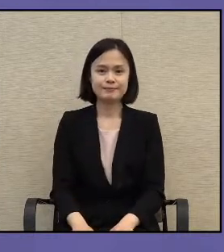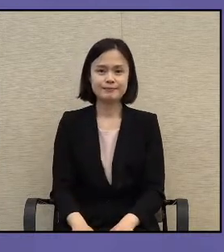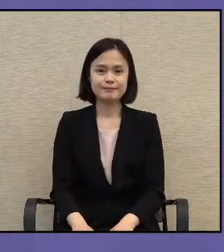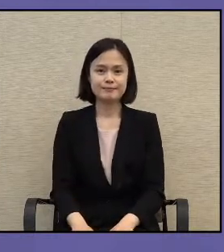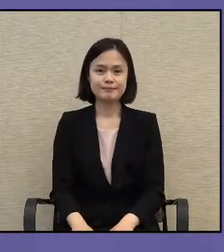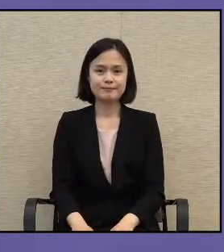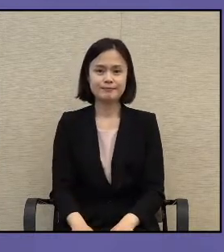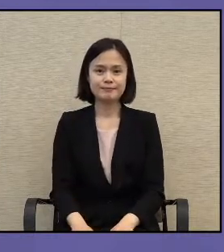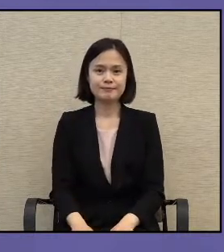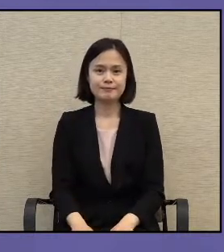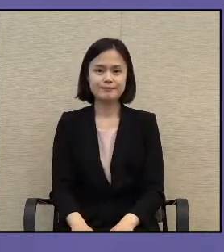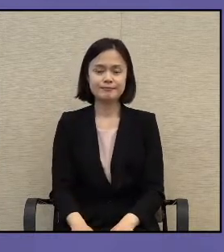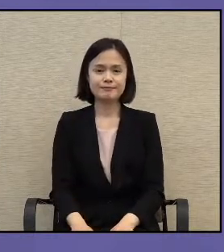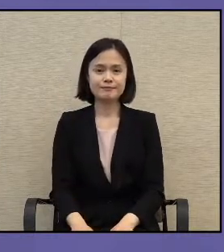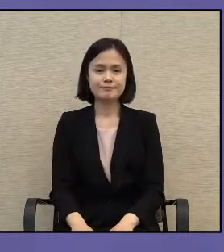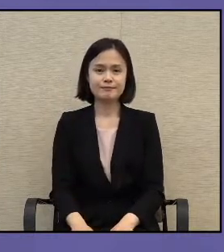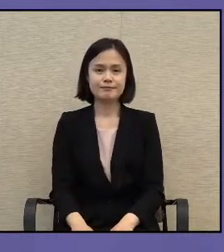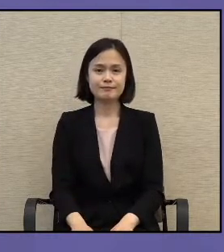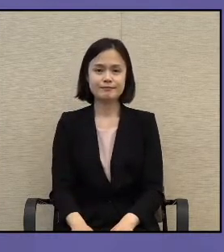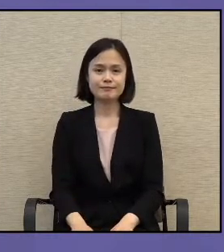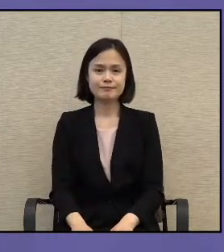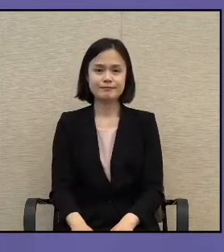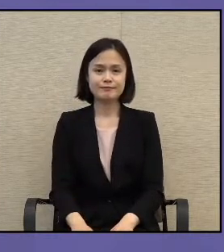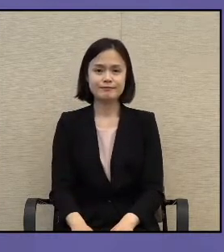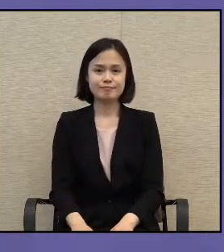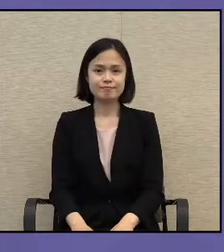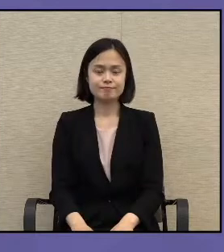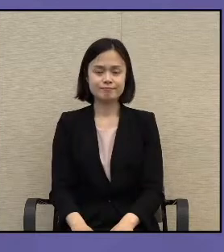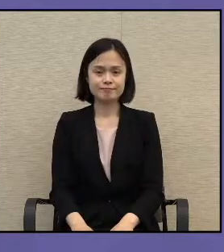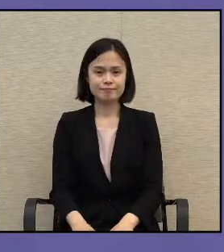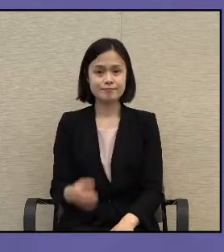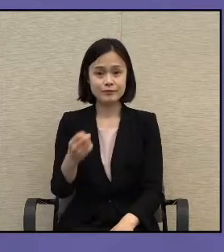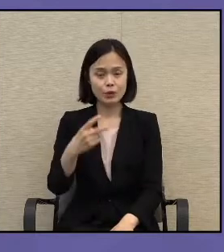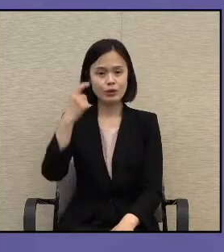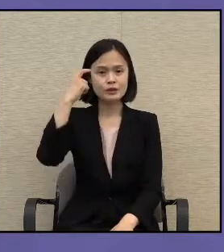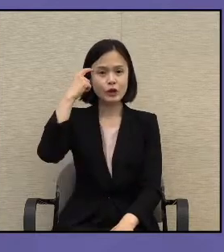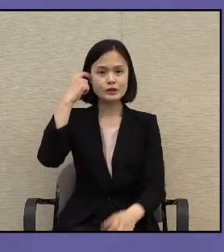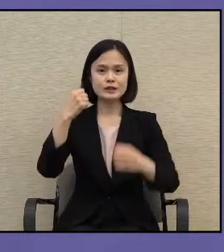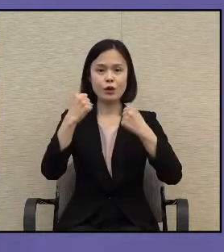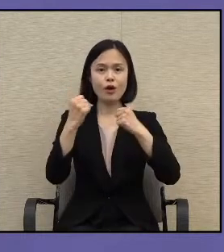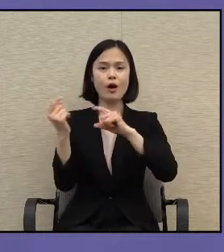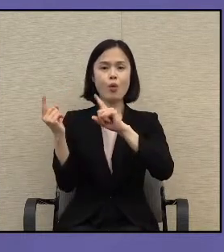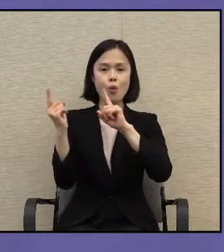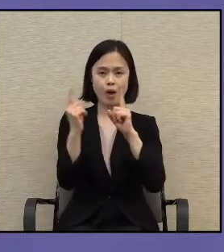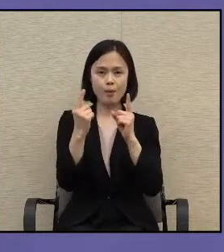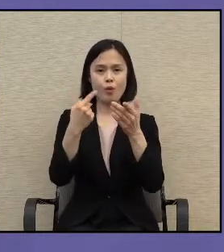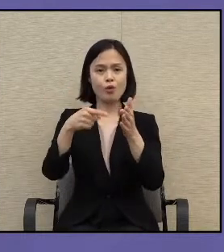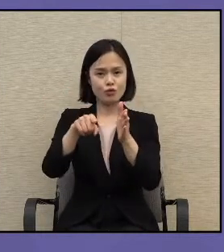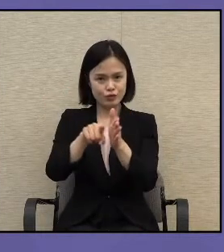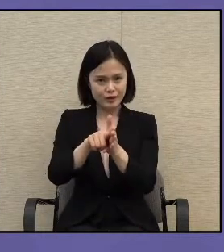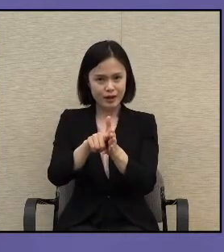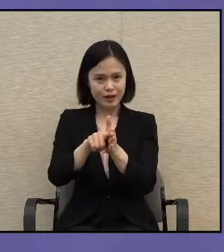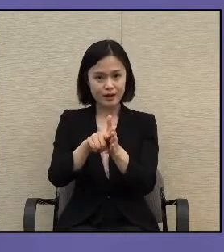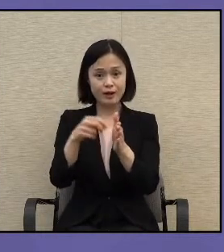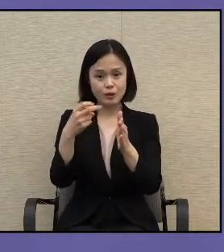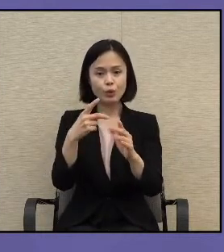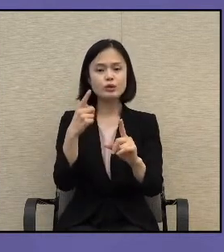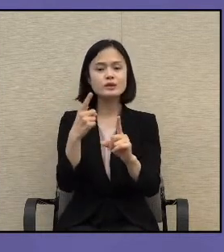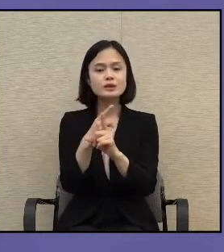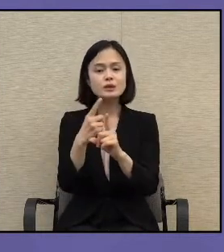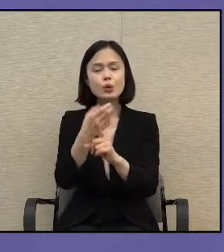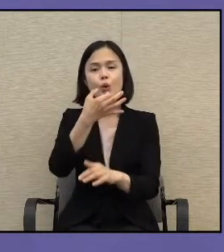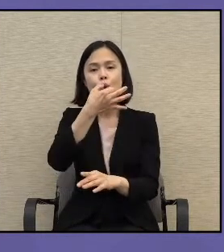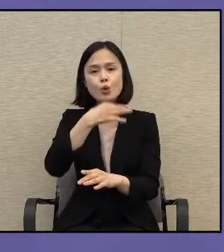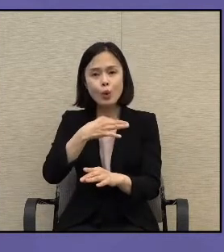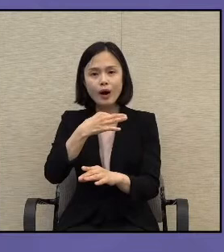당사자들에 대한 부분은 아까 회복의 관점에서도 그러고 인권의 관점에서도 그러고 실제는 이제 치료 효과들을